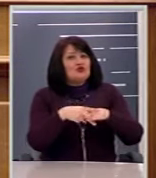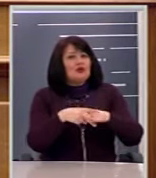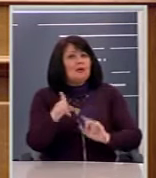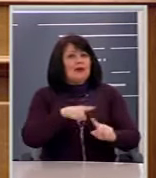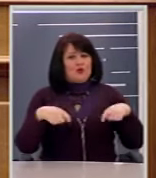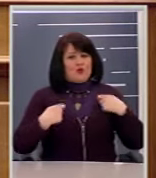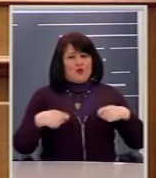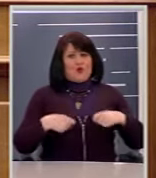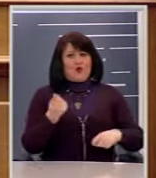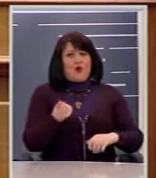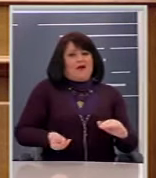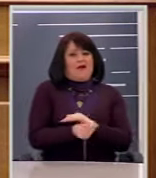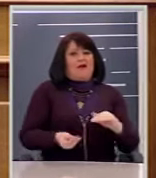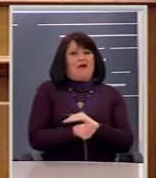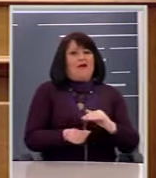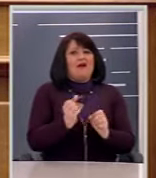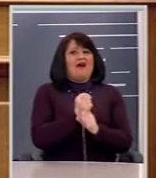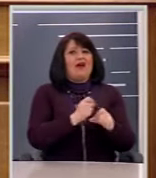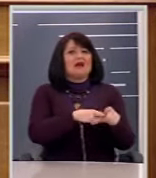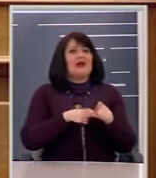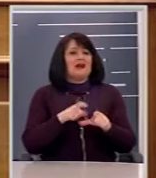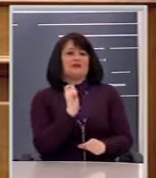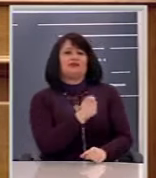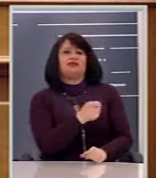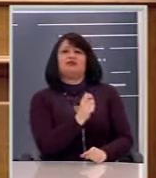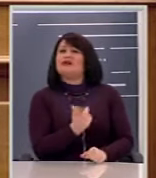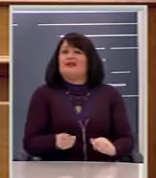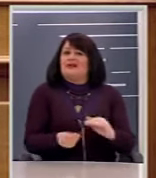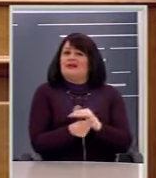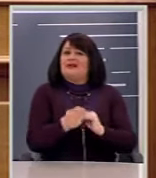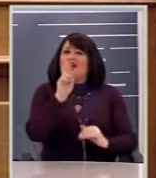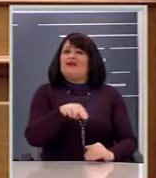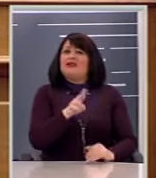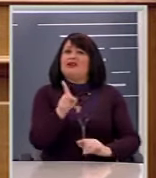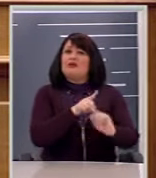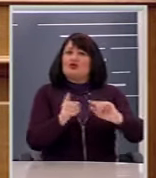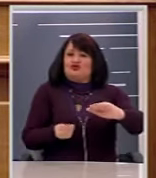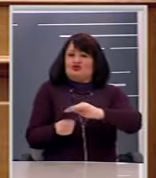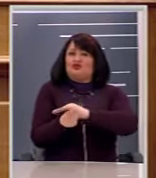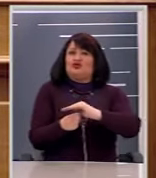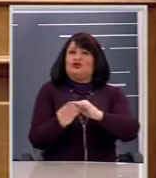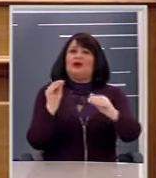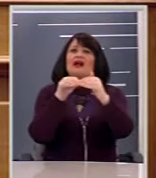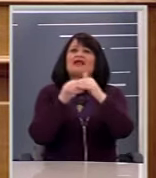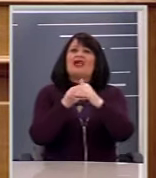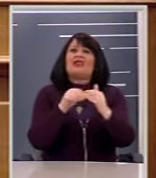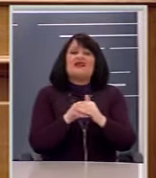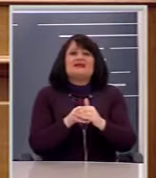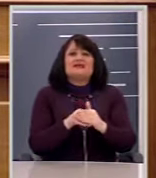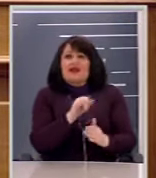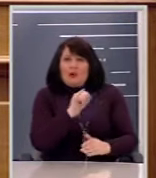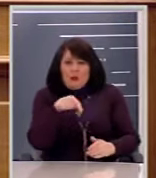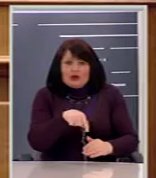πλούτησαν από μίζες, από φαρμακευτικές εταιρείες, ποιοι έχουν στην Ελβετία καταθέσεις αρκετών εκατομμυρίων ευρώ χωρίς να έχουν δηλώσει ποτέ στην